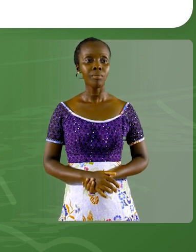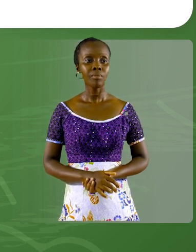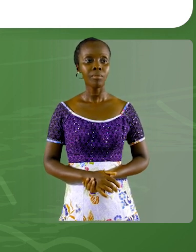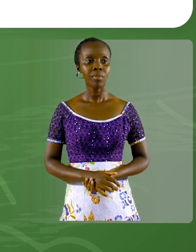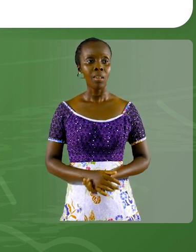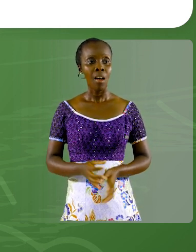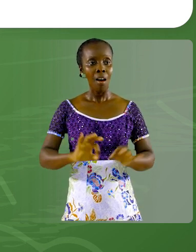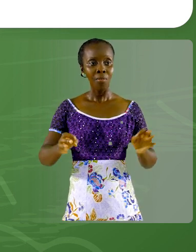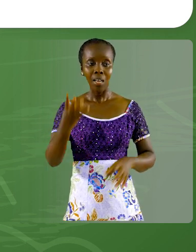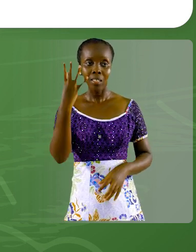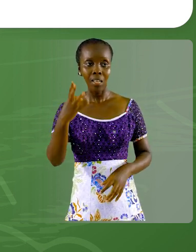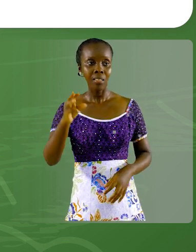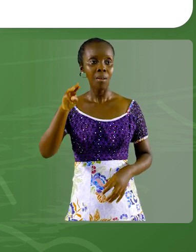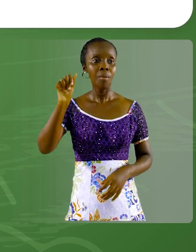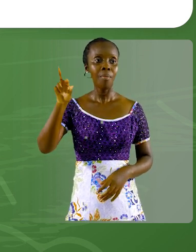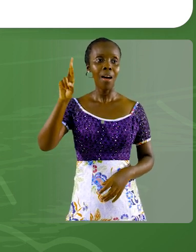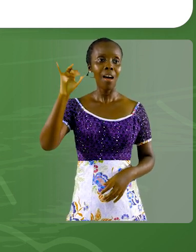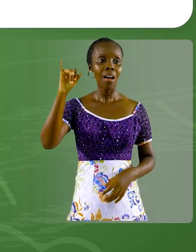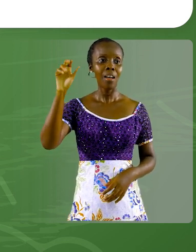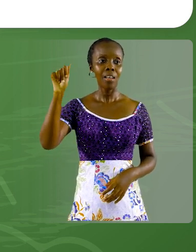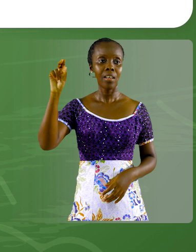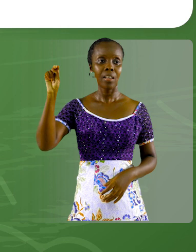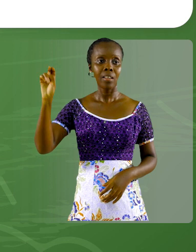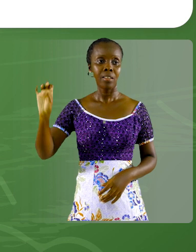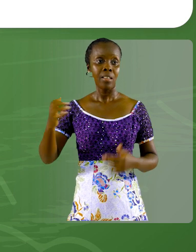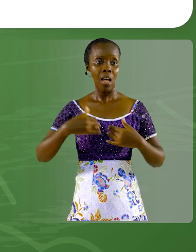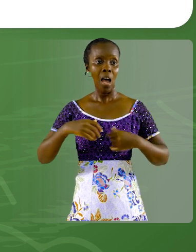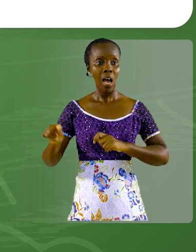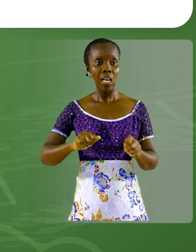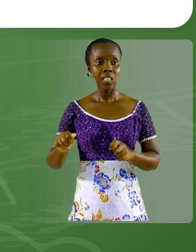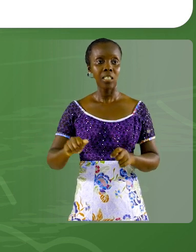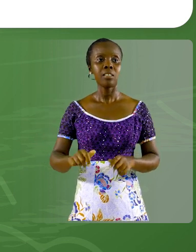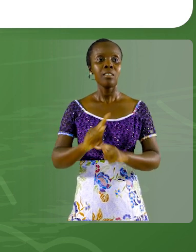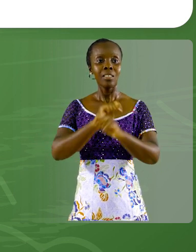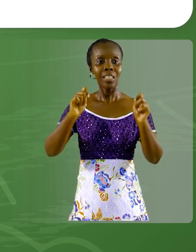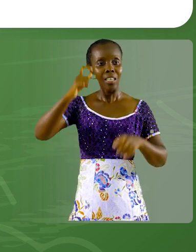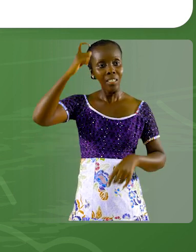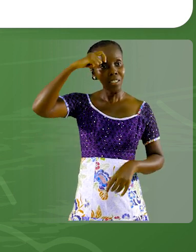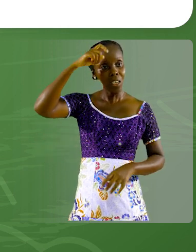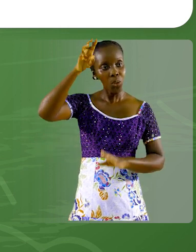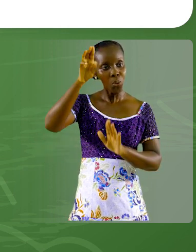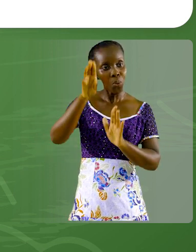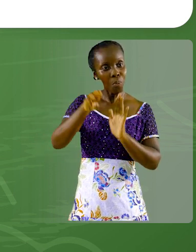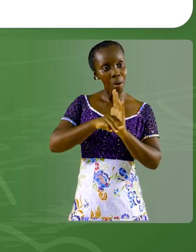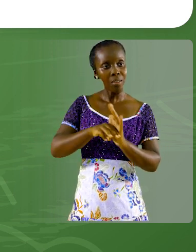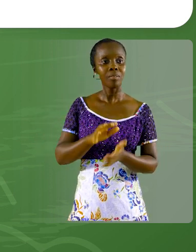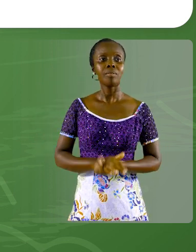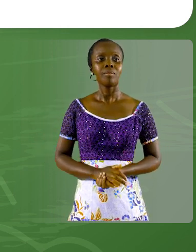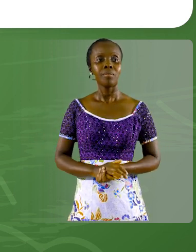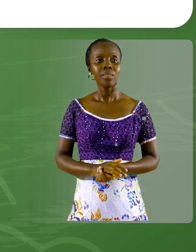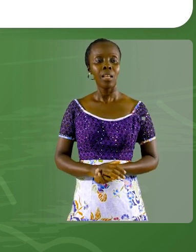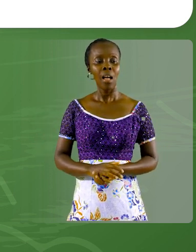Phrase 4. Mariam a agi très sagement. Nous avons l'adverbe